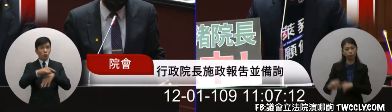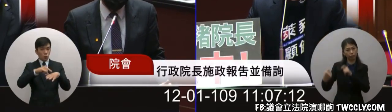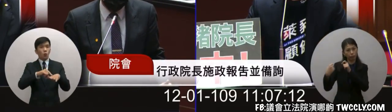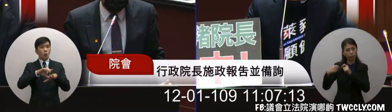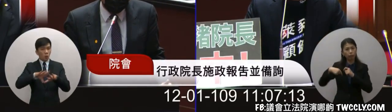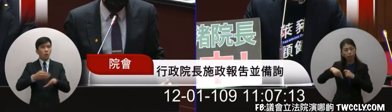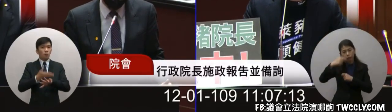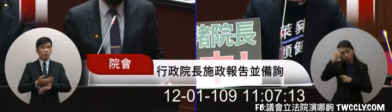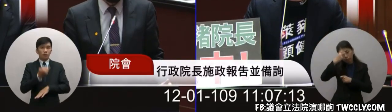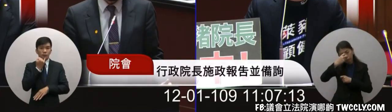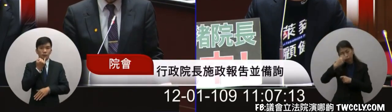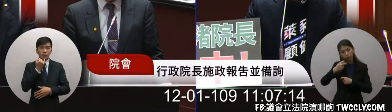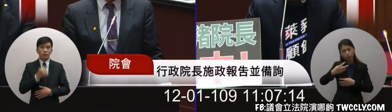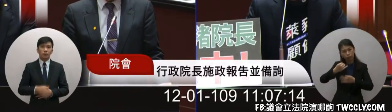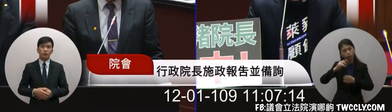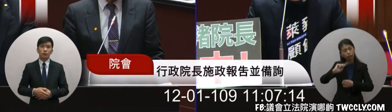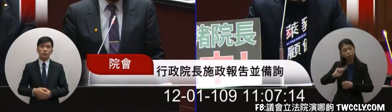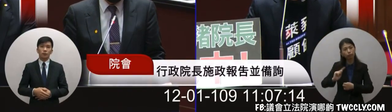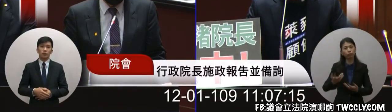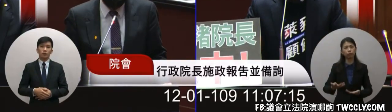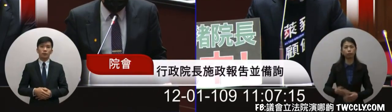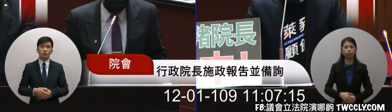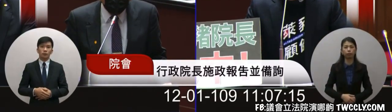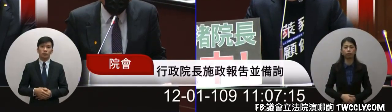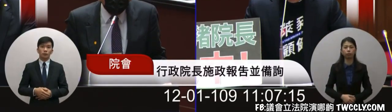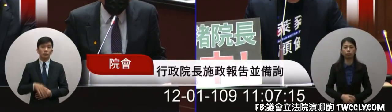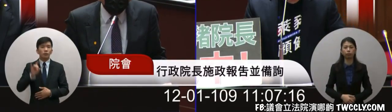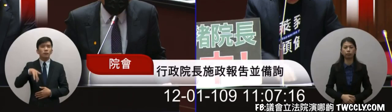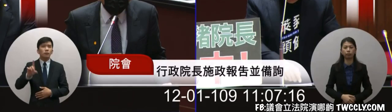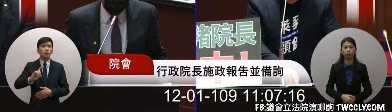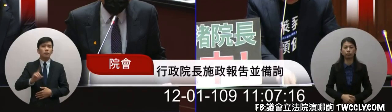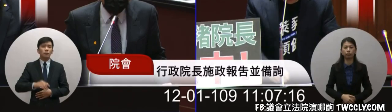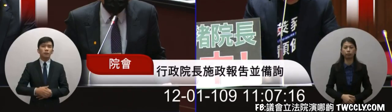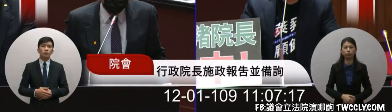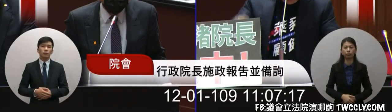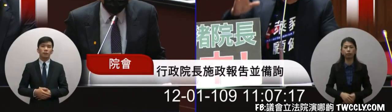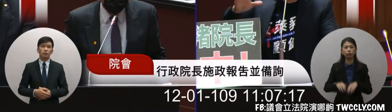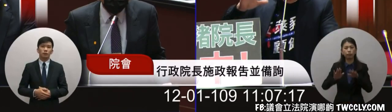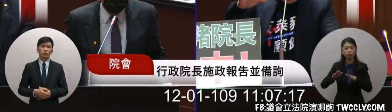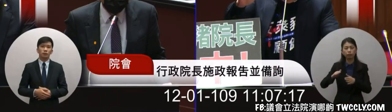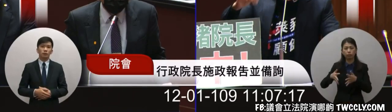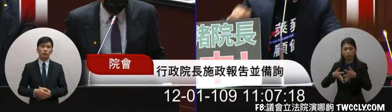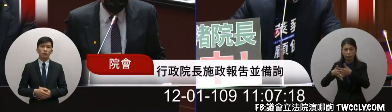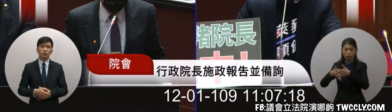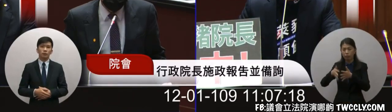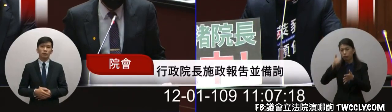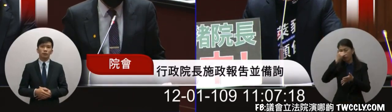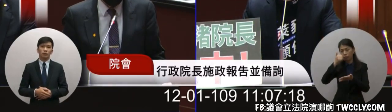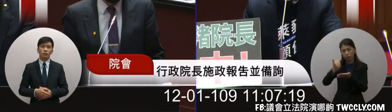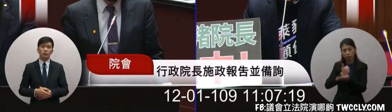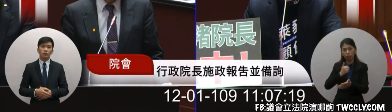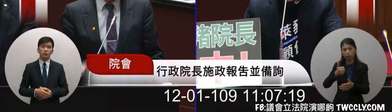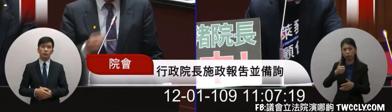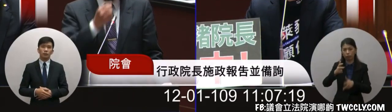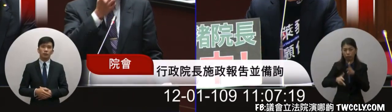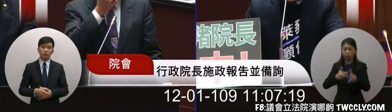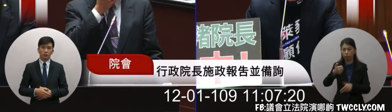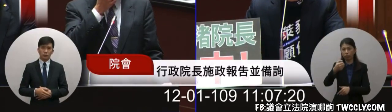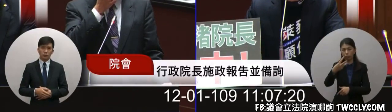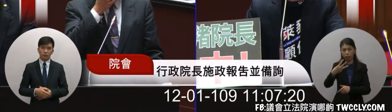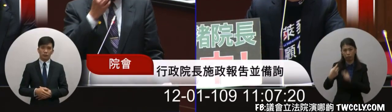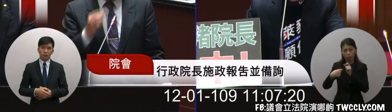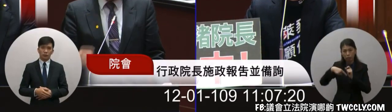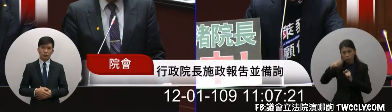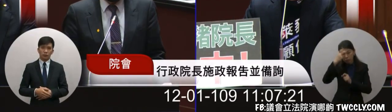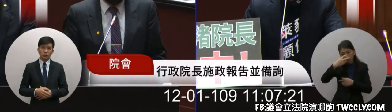近一次53家厂去查验是什么时候？ 哪里说？ 你说现在我们进口美猪53家厂嘛？我们最近一次去查验是